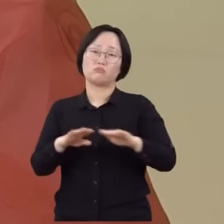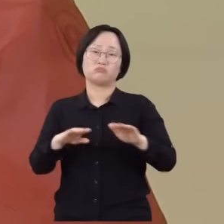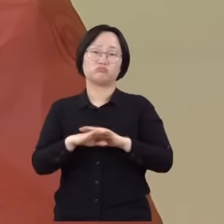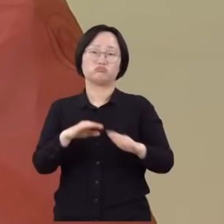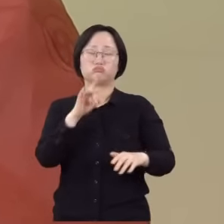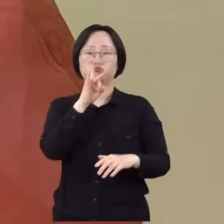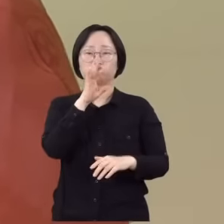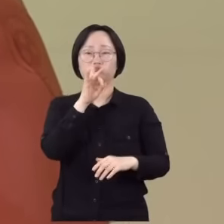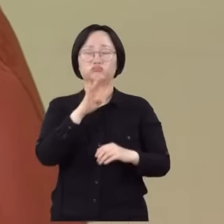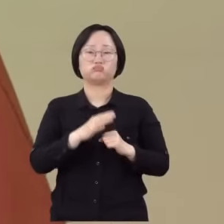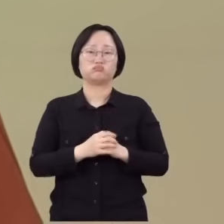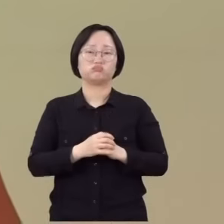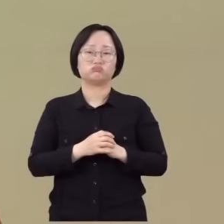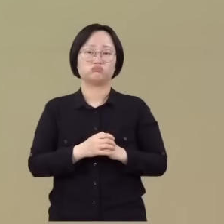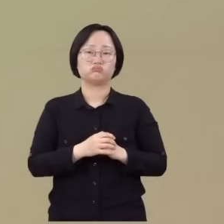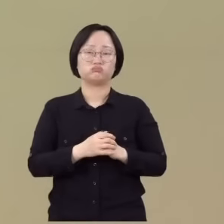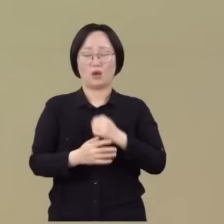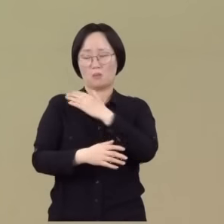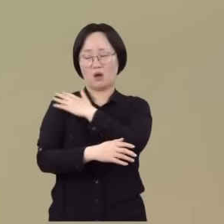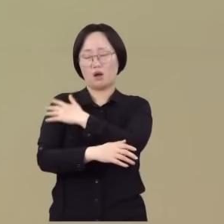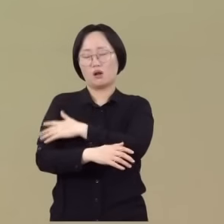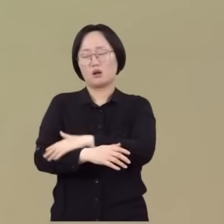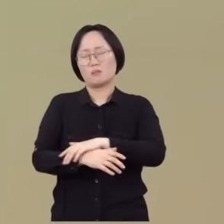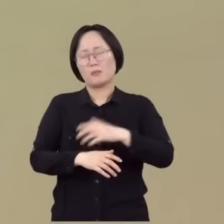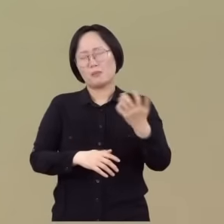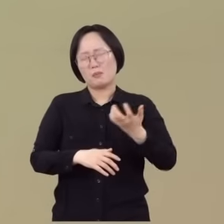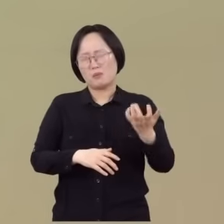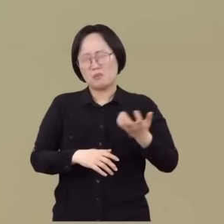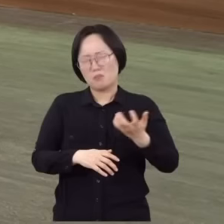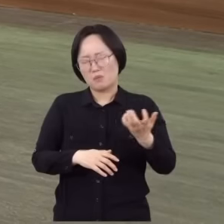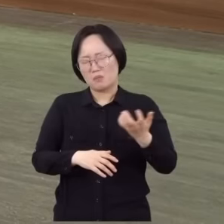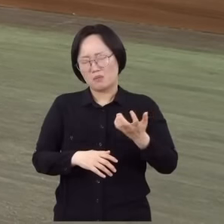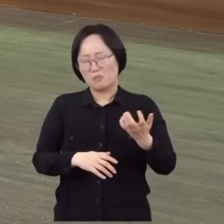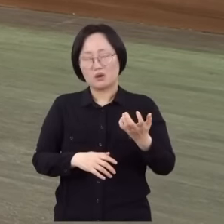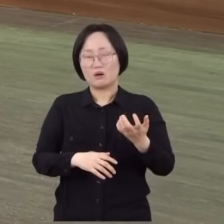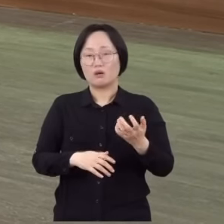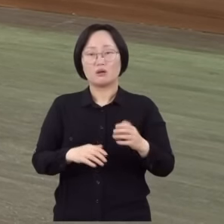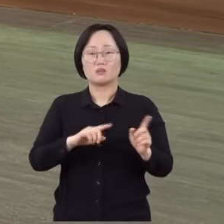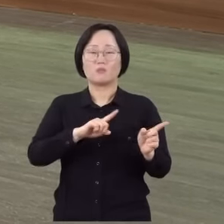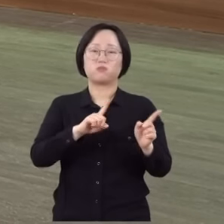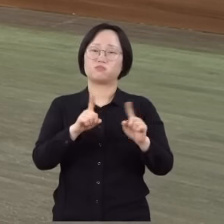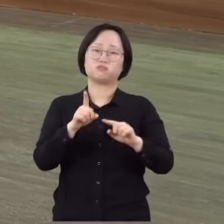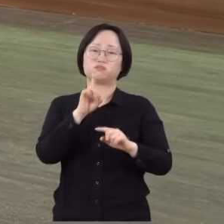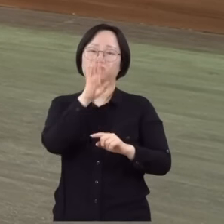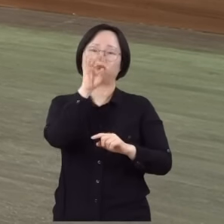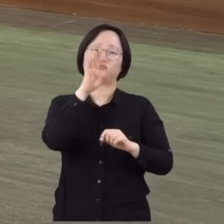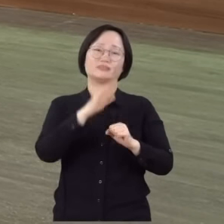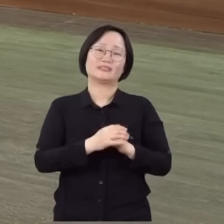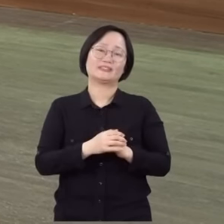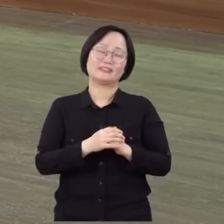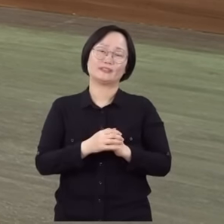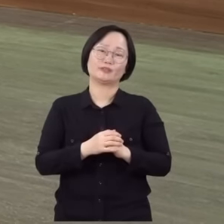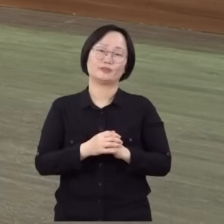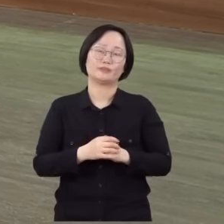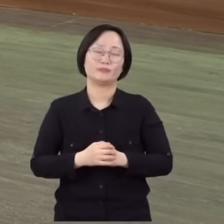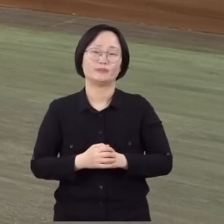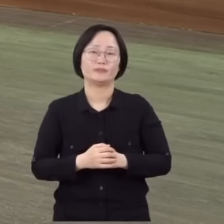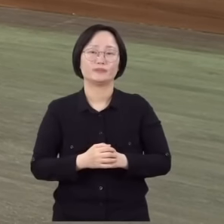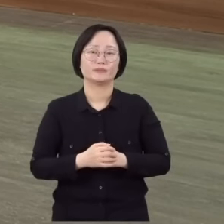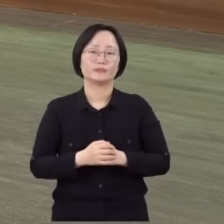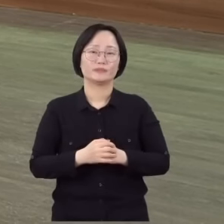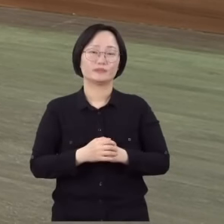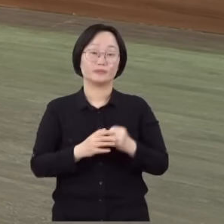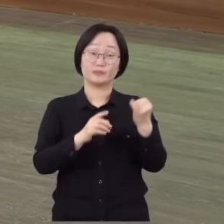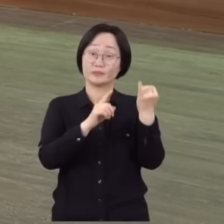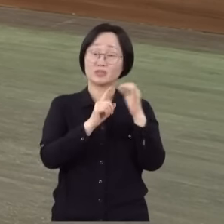아파 가지고이 팔이 낫지를 않더 그렇게 한참을 고생하셨는데이